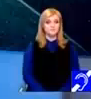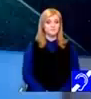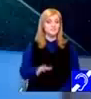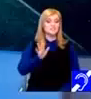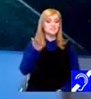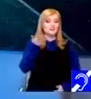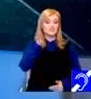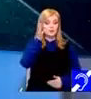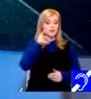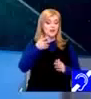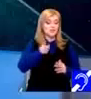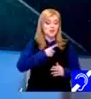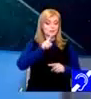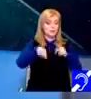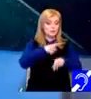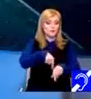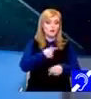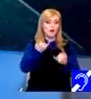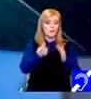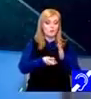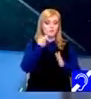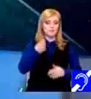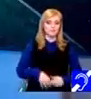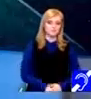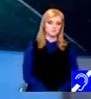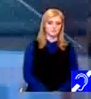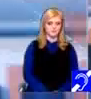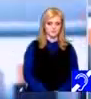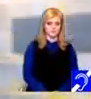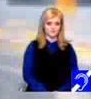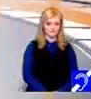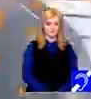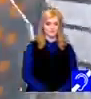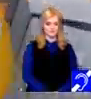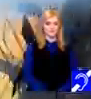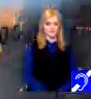Ce vreme ne așteaptă în următoarele ore, aflăm chiar acum în rubrica Meteo.